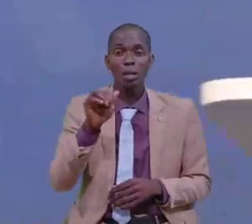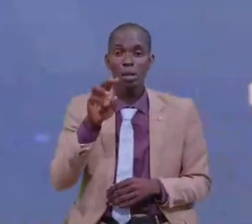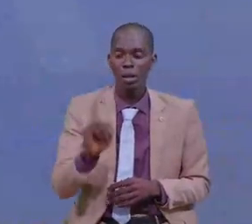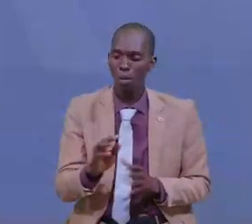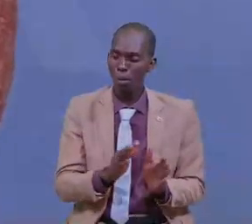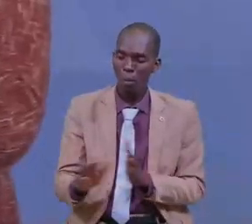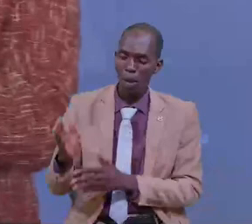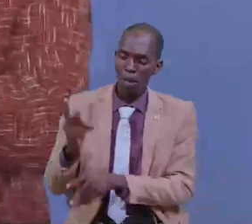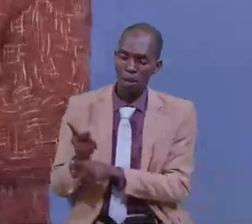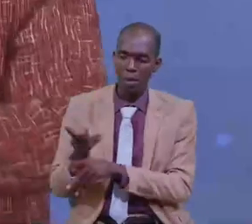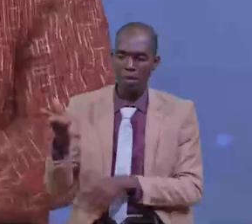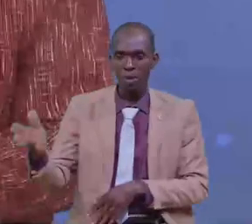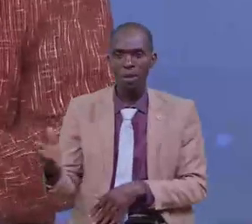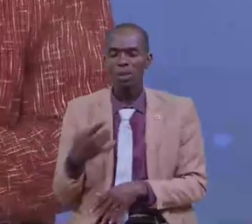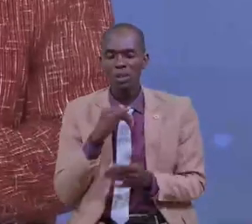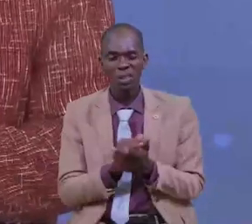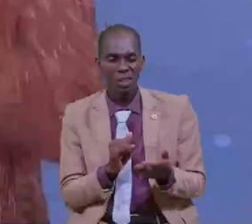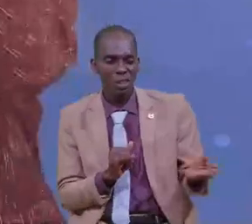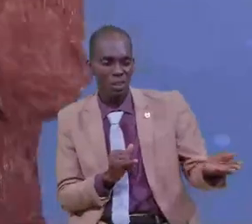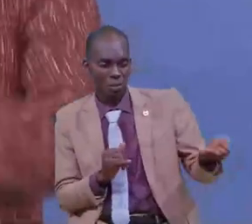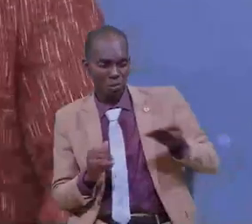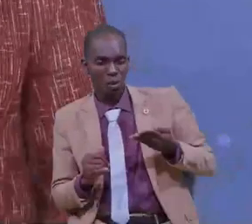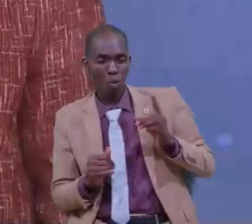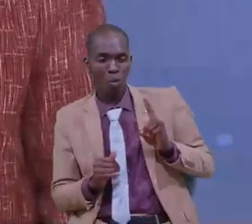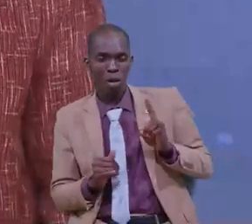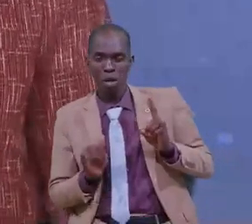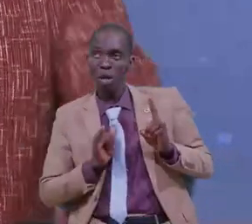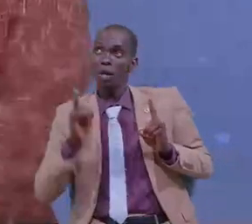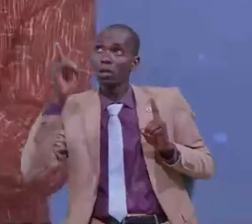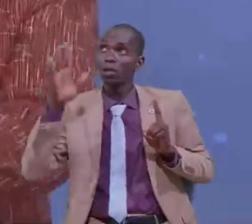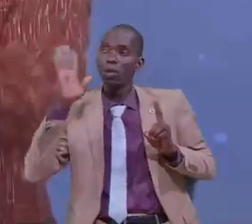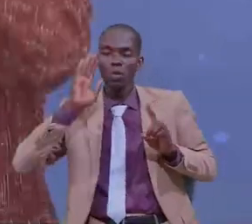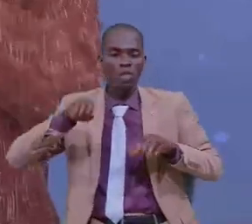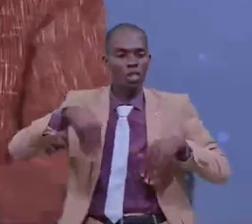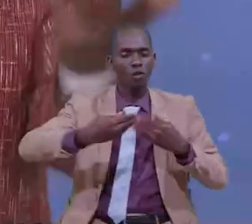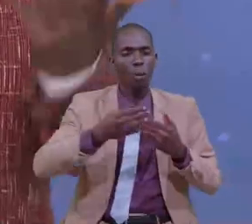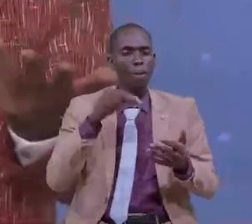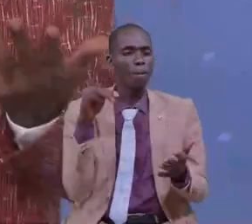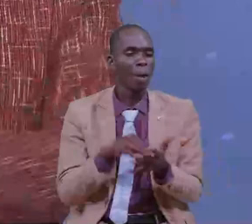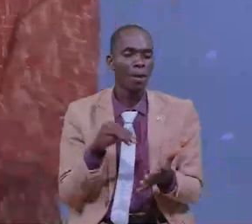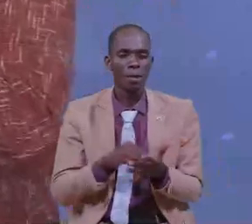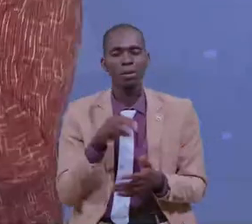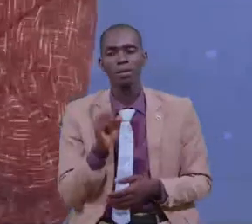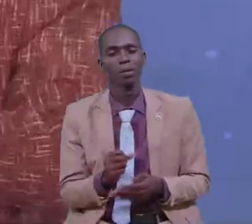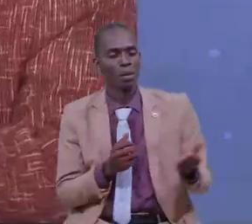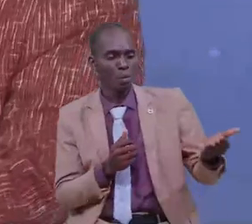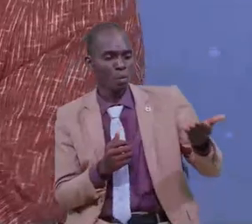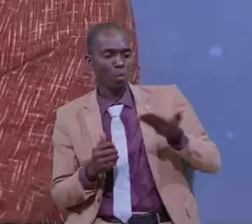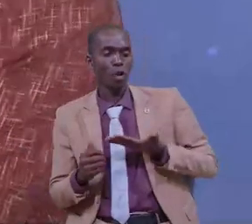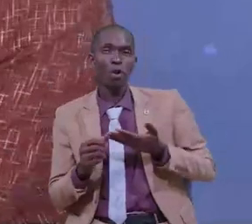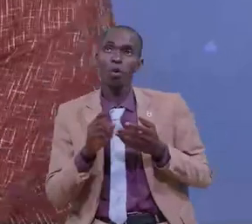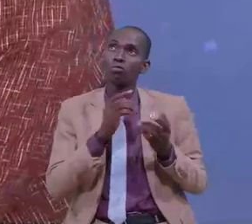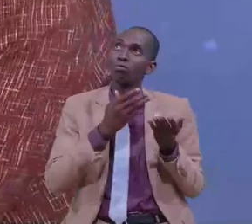Il dit, donne-moi. Et je te donnerai des millions. Donne-moi un seul. Et je te donnerai des